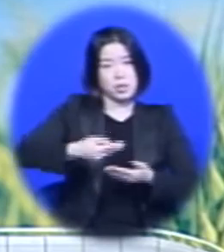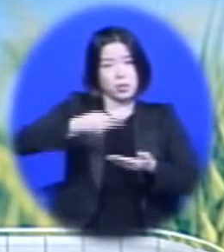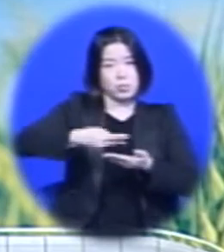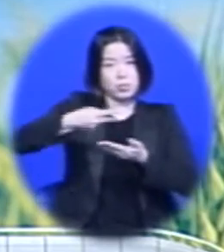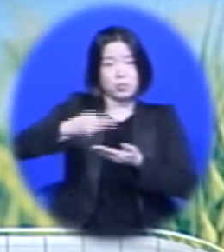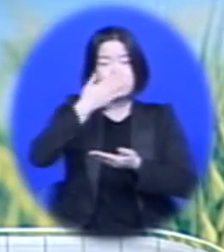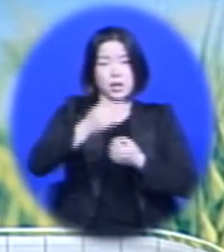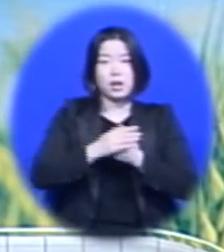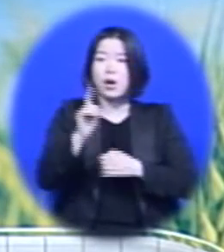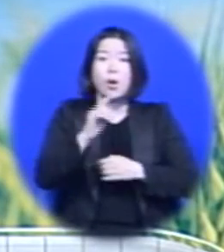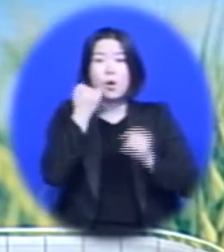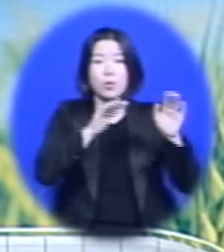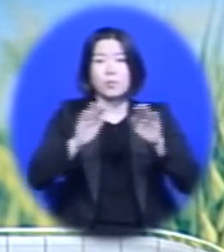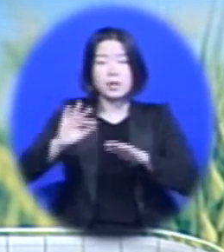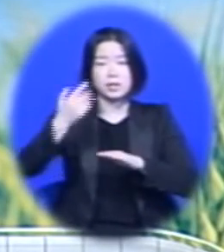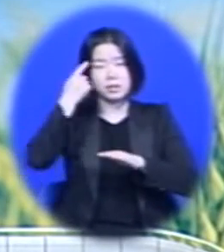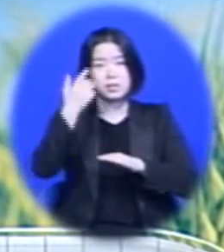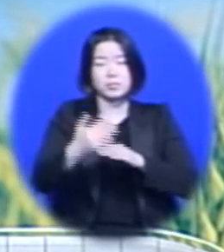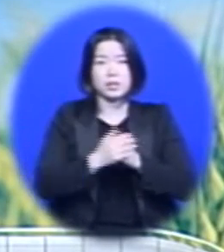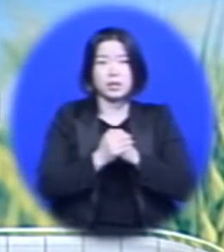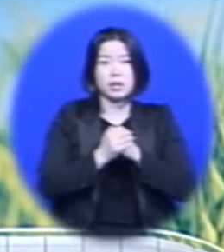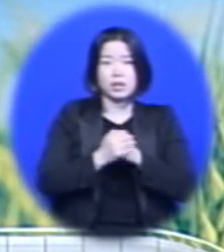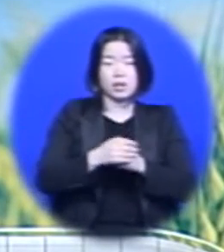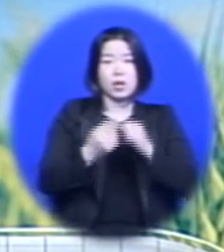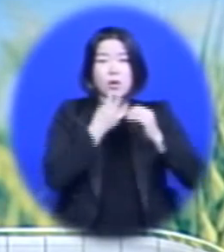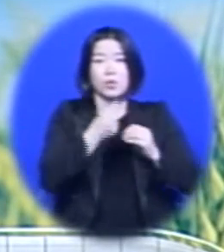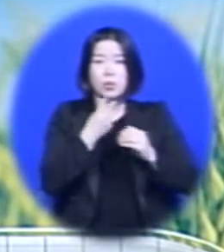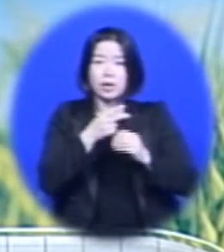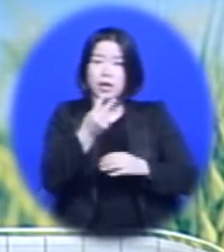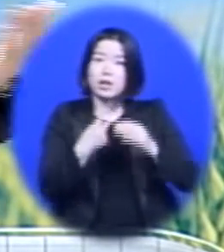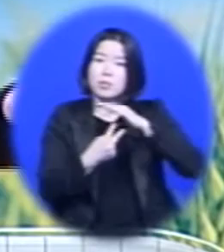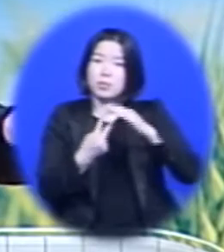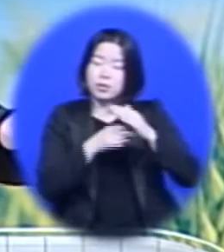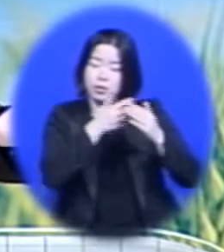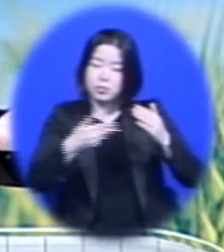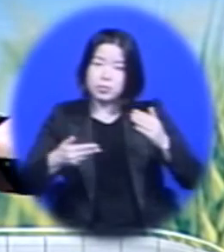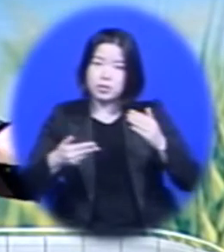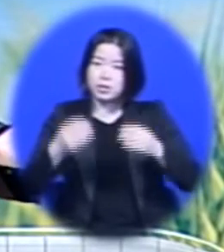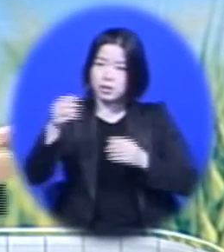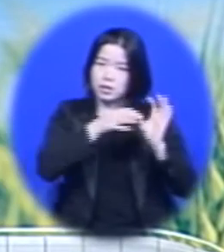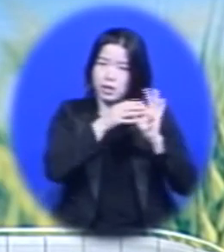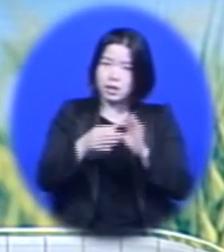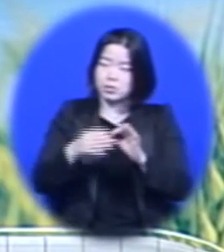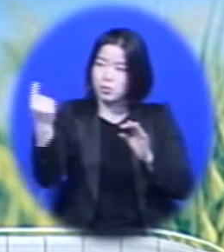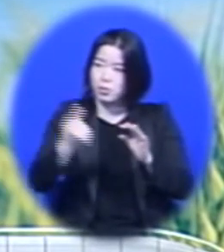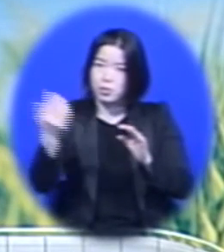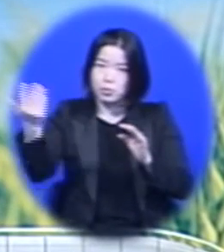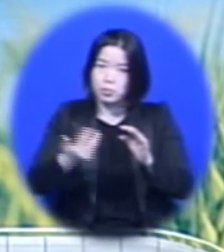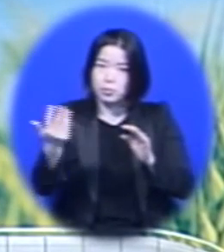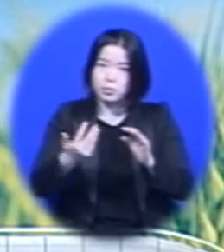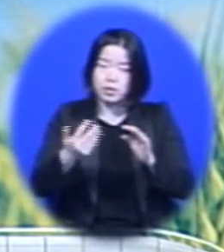어떻게 그런 바다가 되었죠? 요단강에서 물은 계속 들어오는데 나가는 출구가 없는 바다이기 때문에